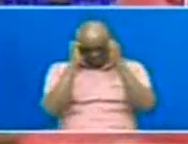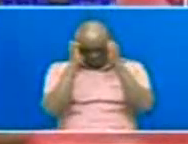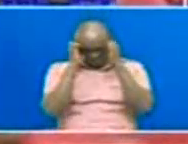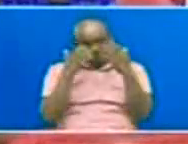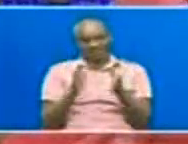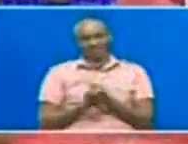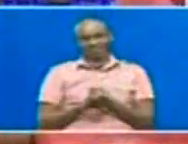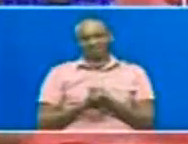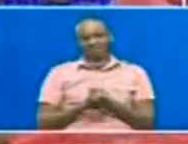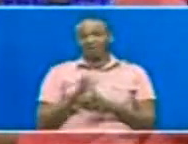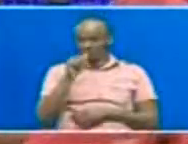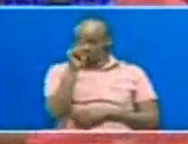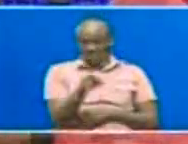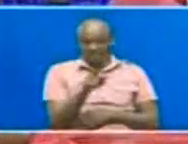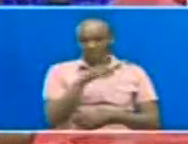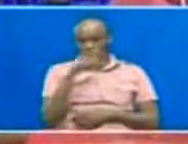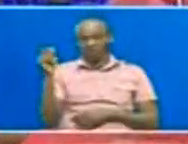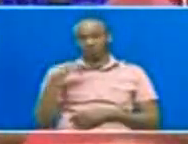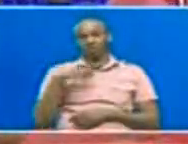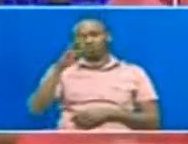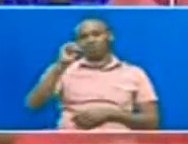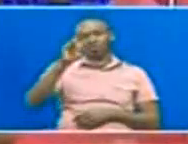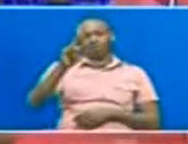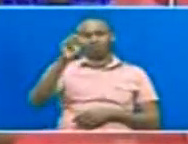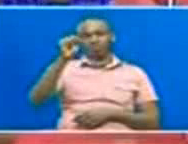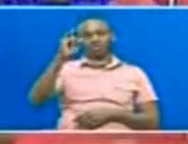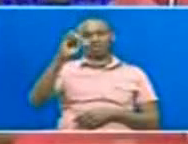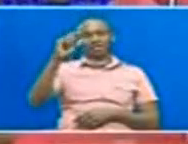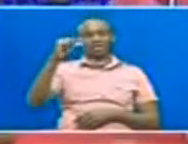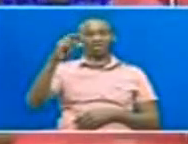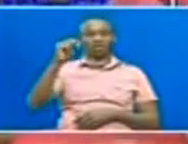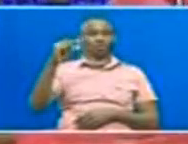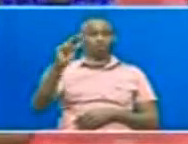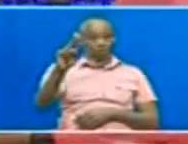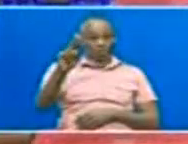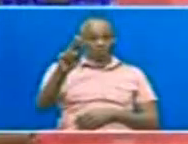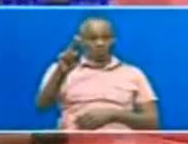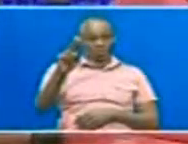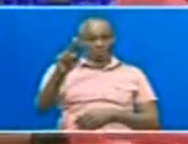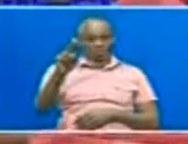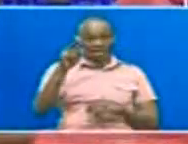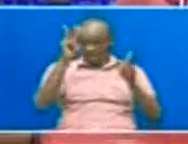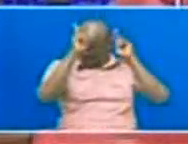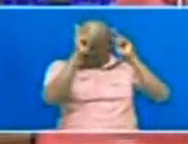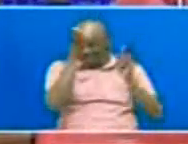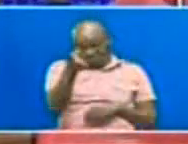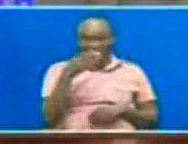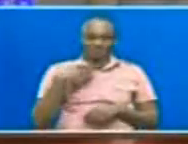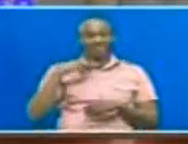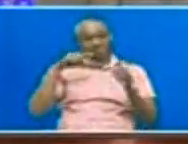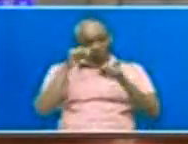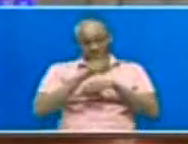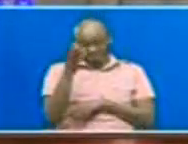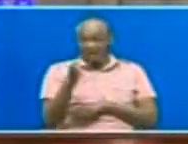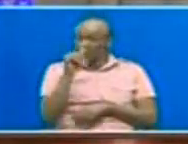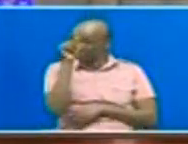Munzazi primary. Kutoka huko nikaenda Musingo. Nafikiri watu wengine wanajua Musingo. Kuna Musingo Kakamega. Nikasoma huko.